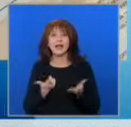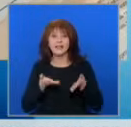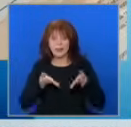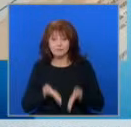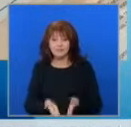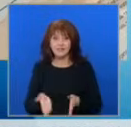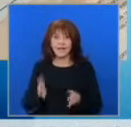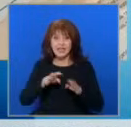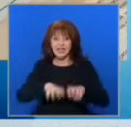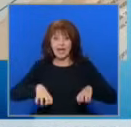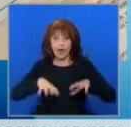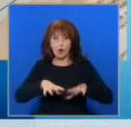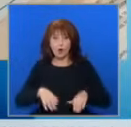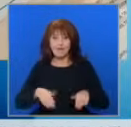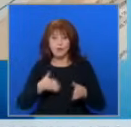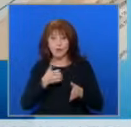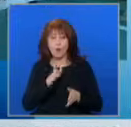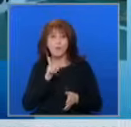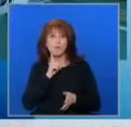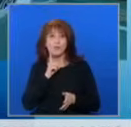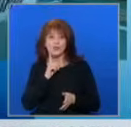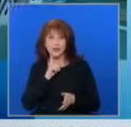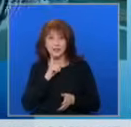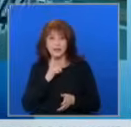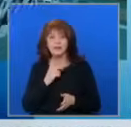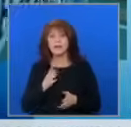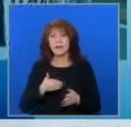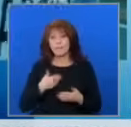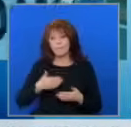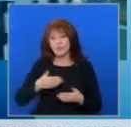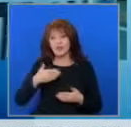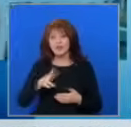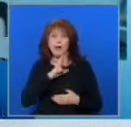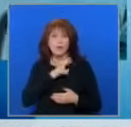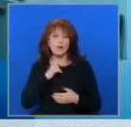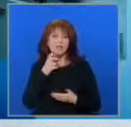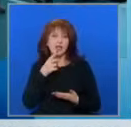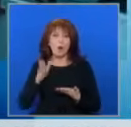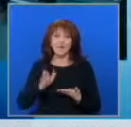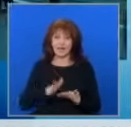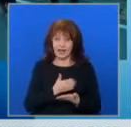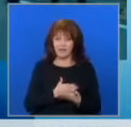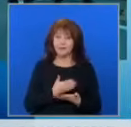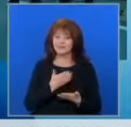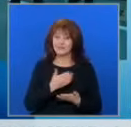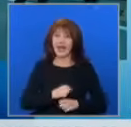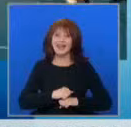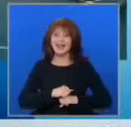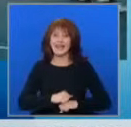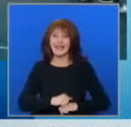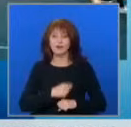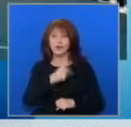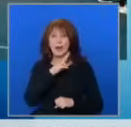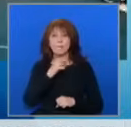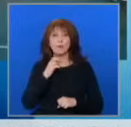тялото на младежа. Последваха и полицейски уволнения. С постовите си се разделиха директорът на РПУ Стамболийски